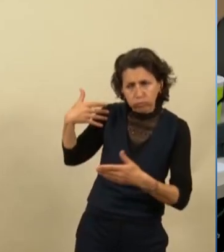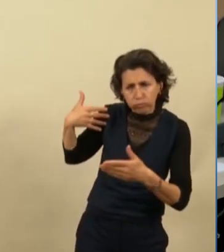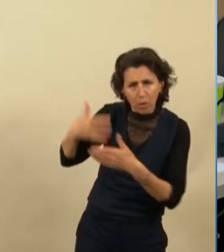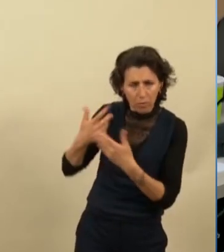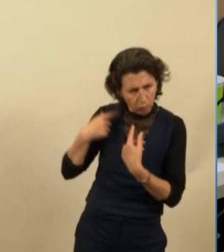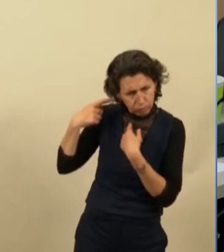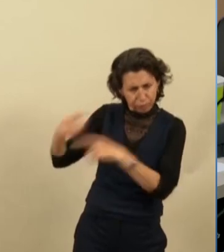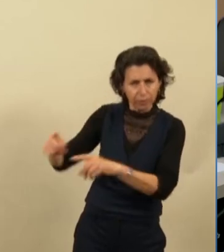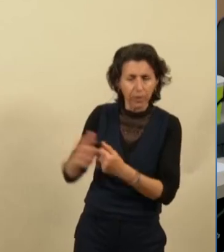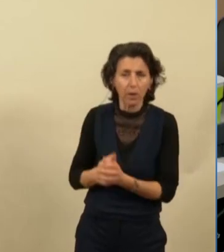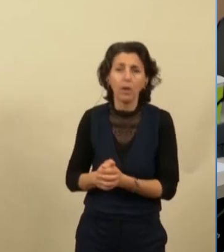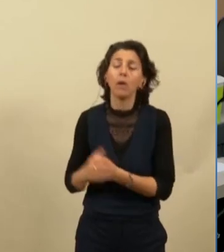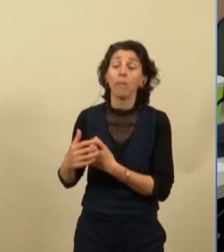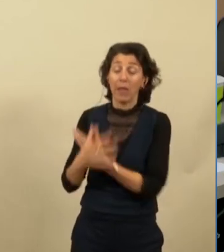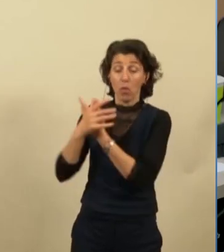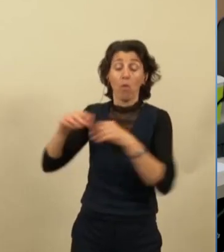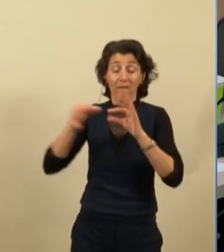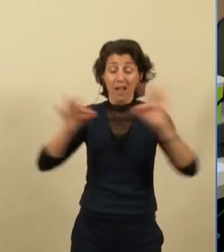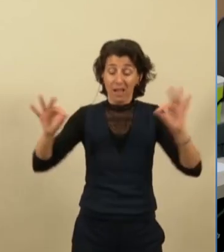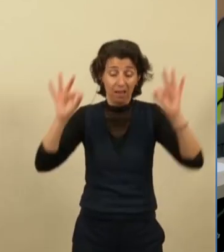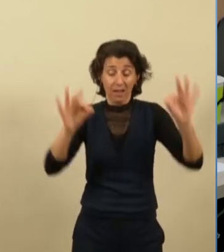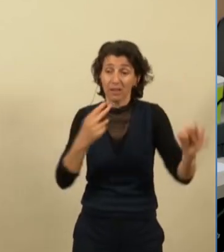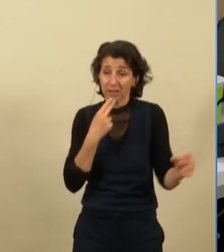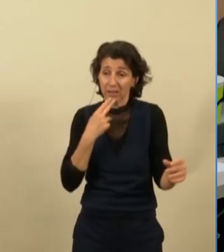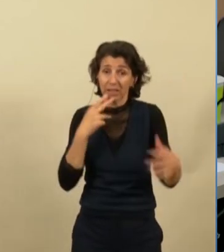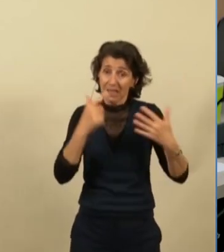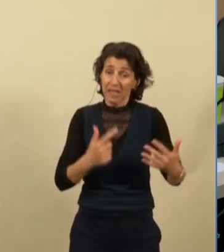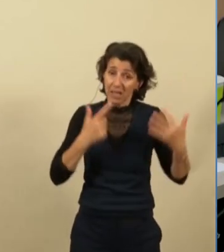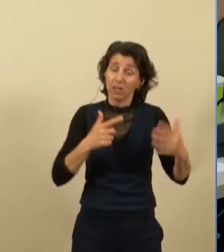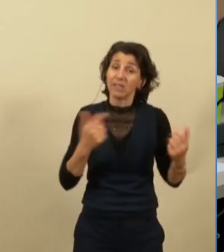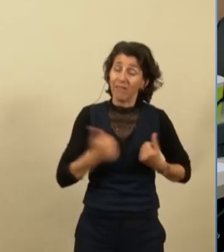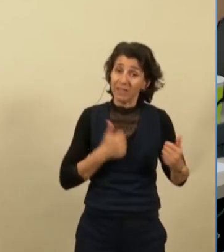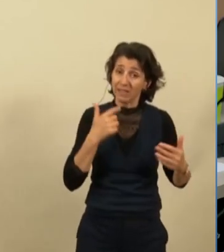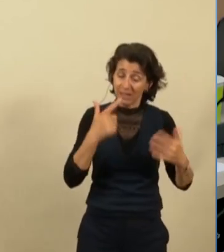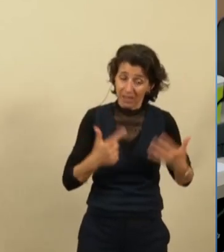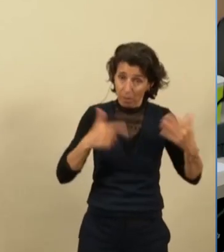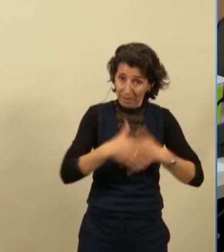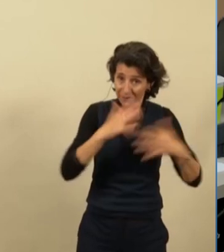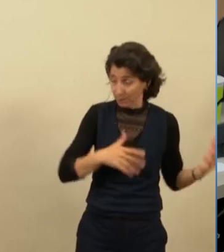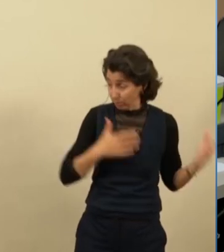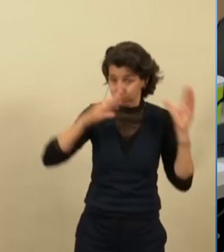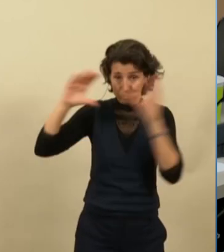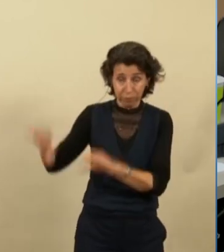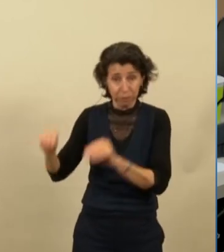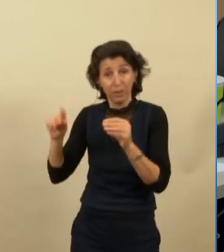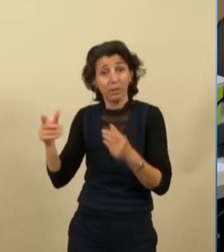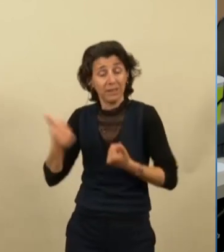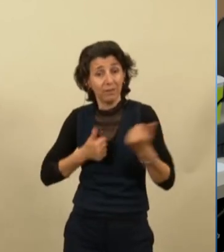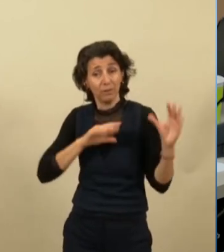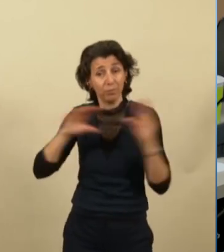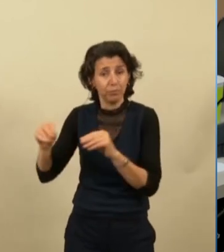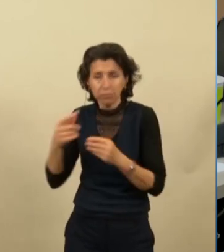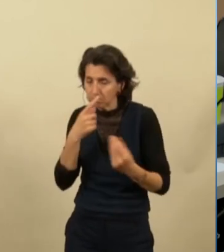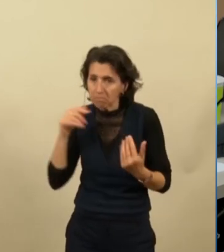formule utilisée par la Métro 7 ans après le transfert du service et le vœu interroge sur notamment